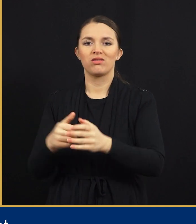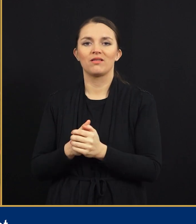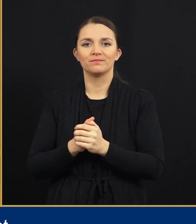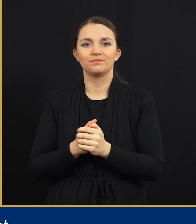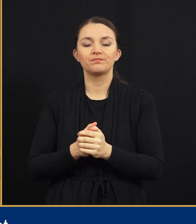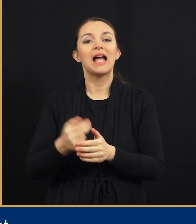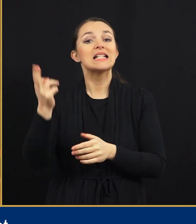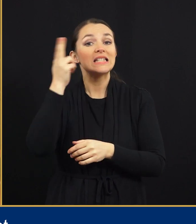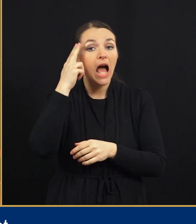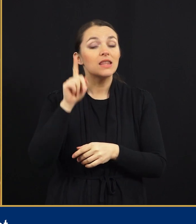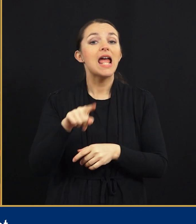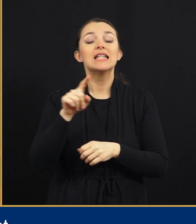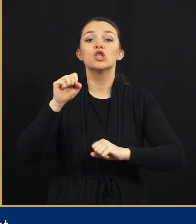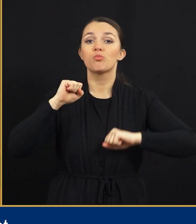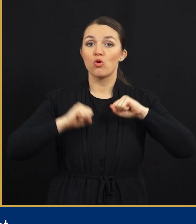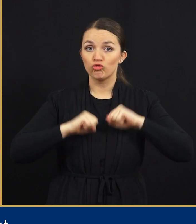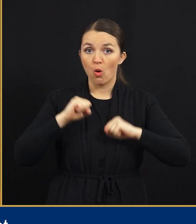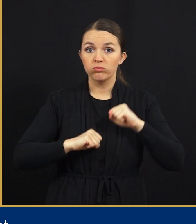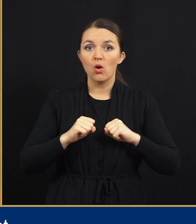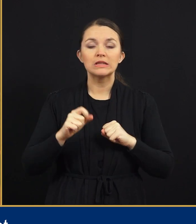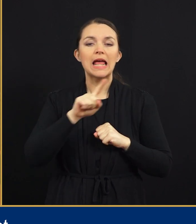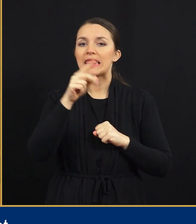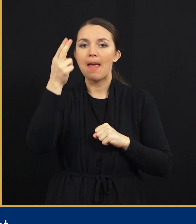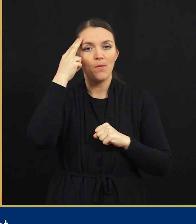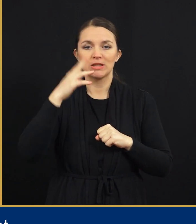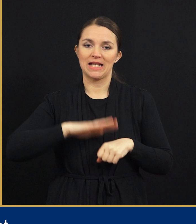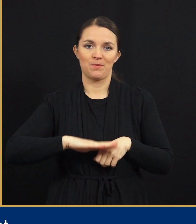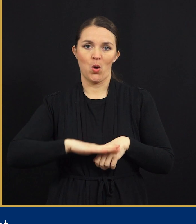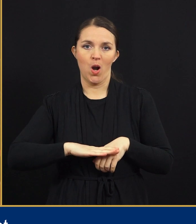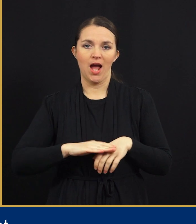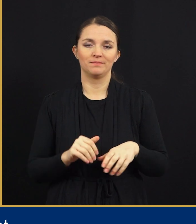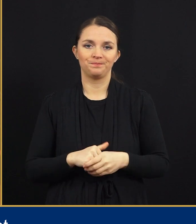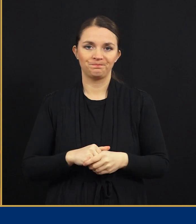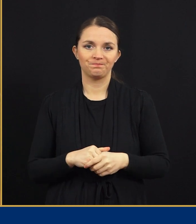pot. Znanje in sposobnost ne poznata spola.